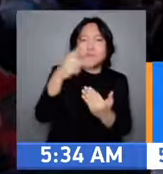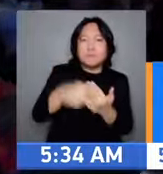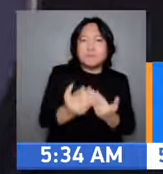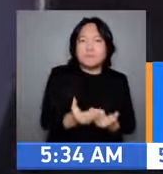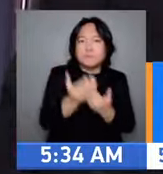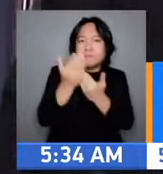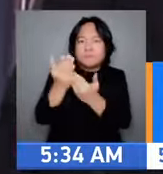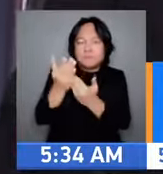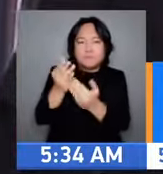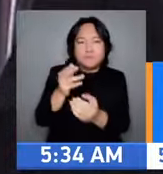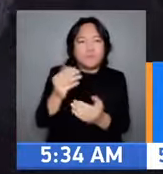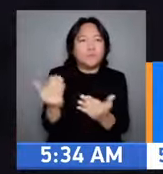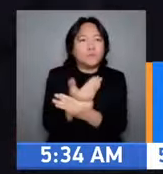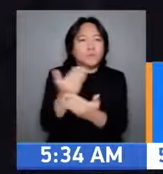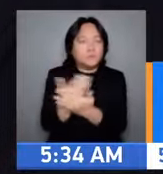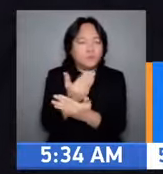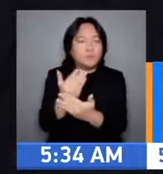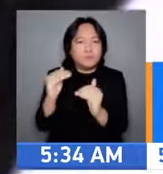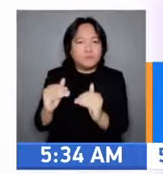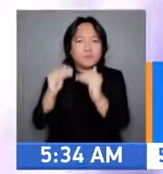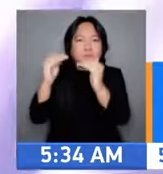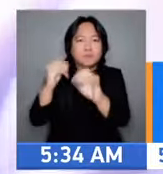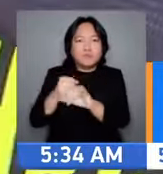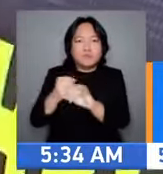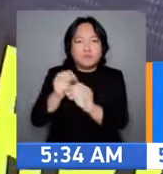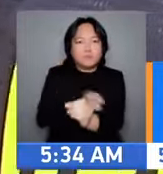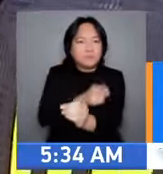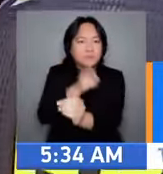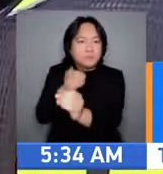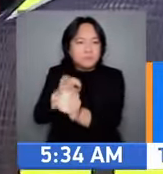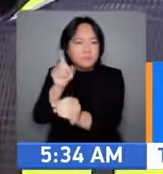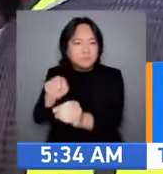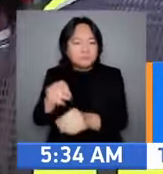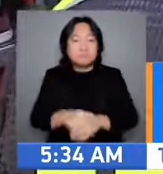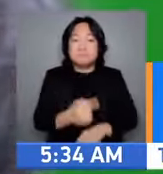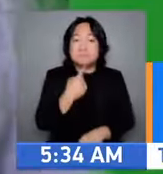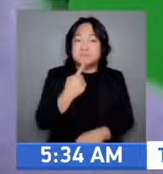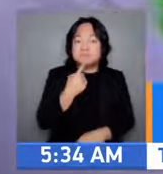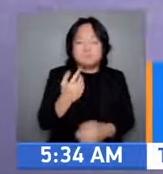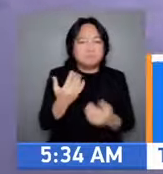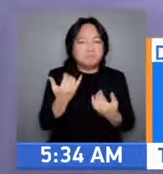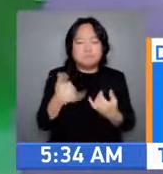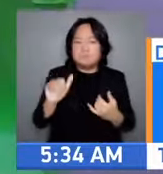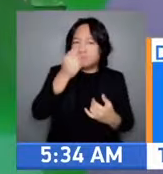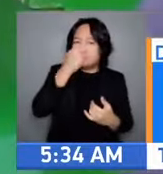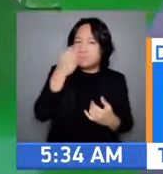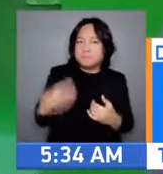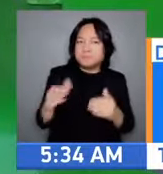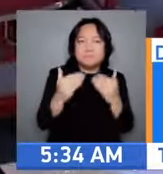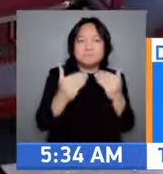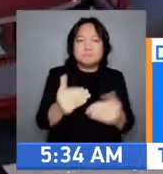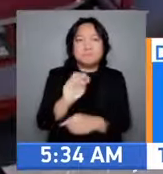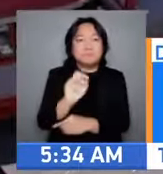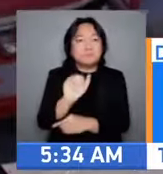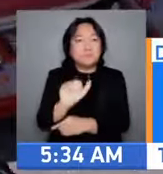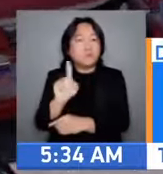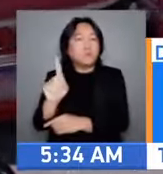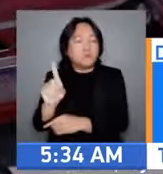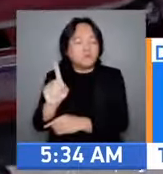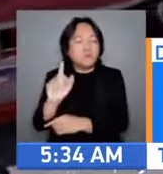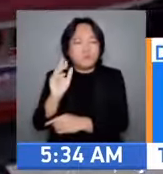nila, mamamasada pa rin daw sila sa May 1. Nagka-bookingan, kaya pala ayaw sa consolidation, puro kolorong pala yung